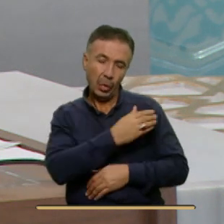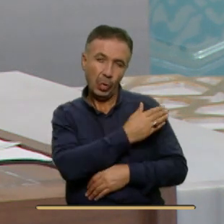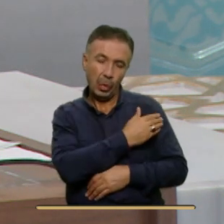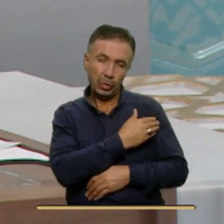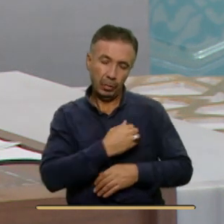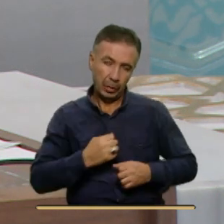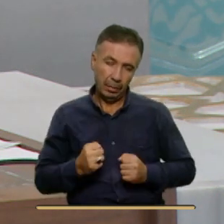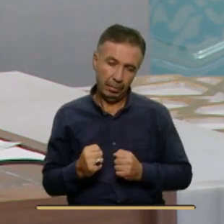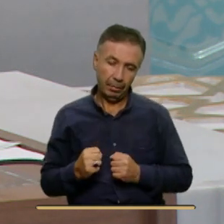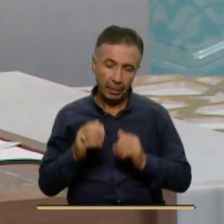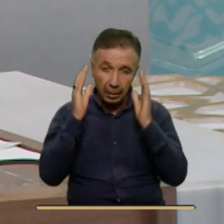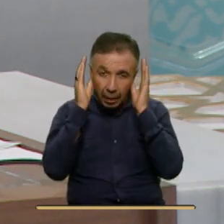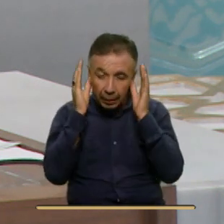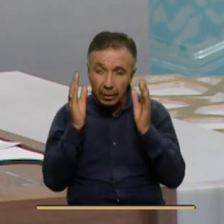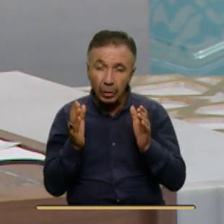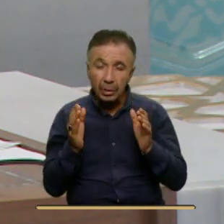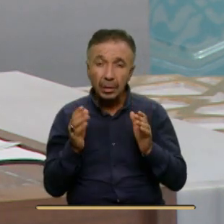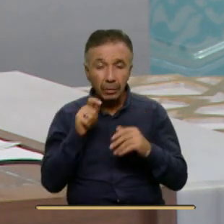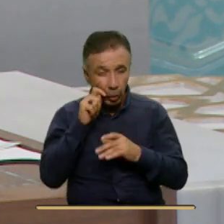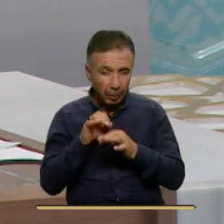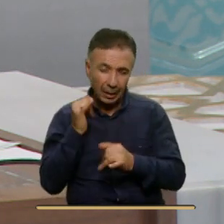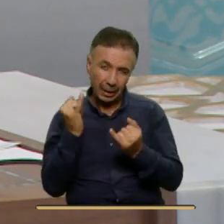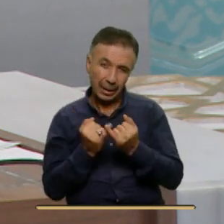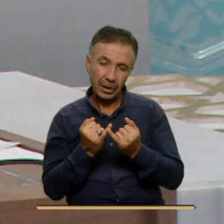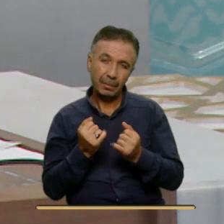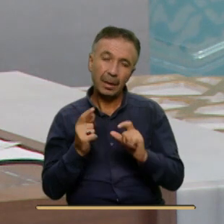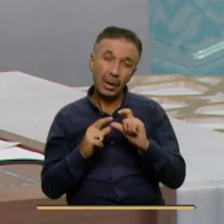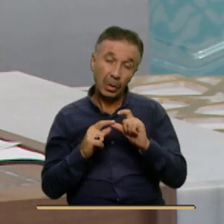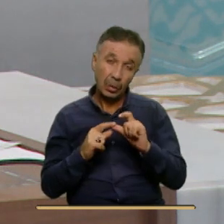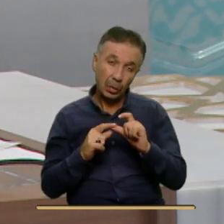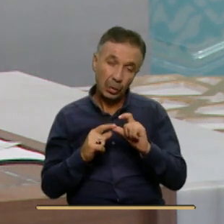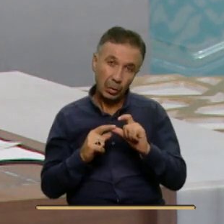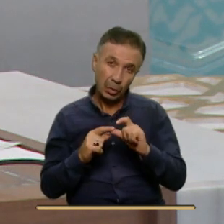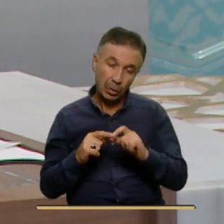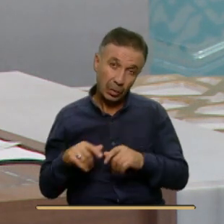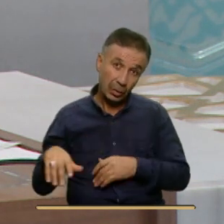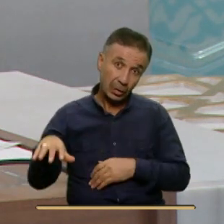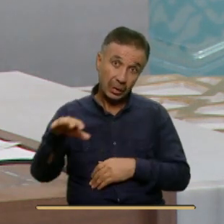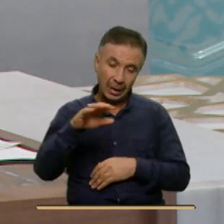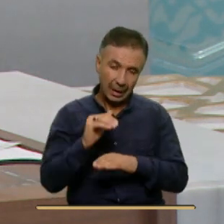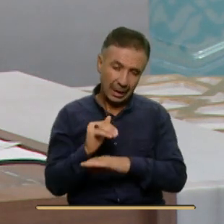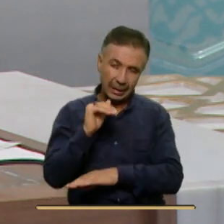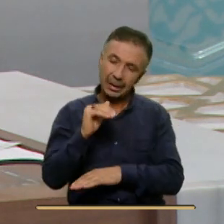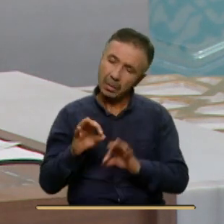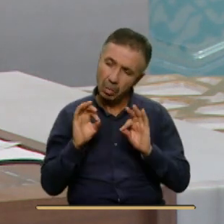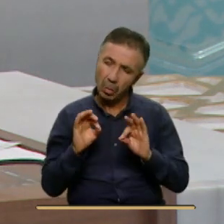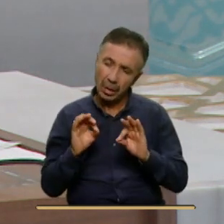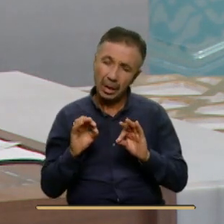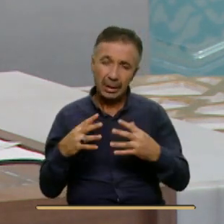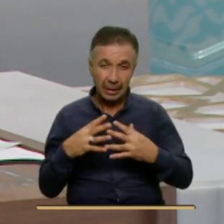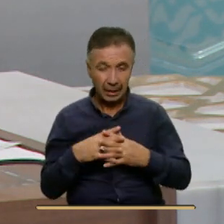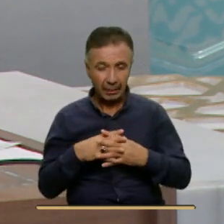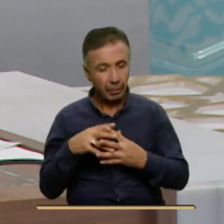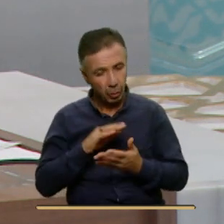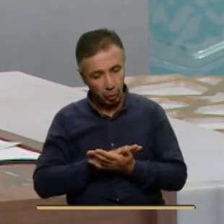veriyorsak, ey mümin kardeşim, sosyal hayatta da mutlaka safları sık ve